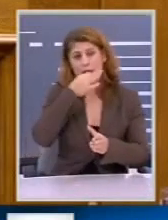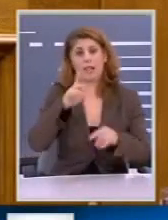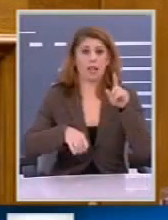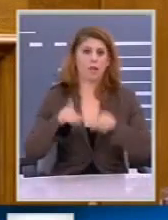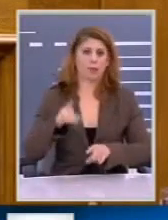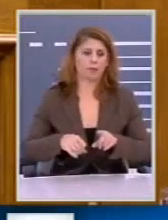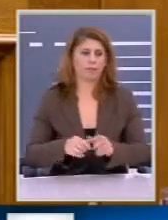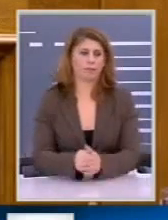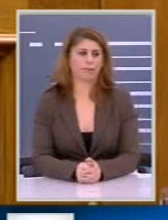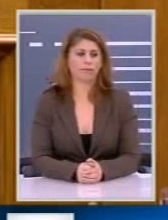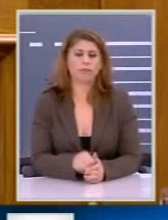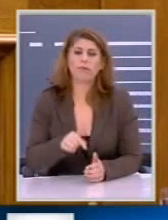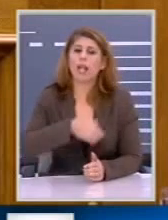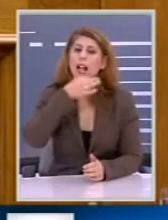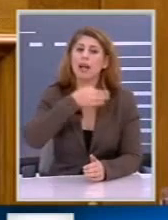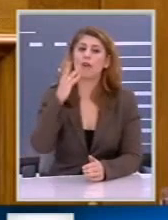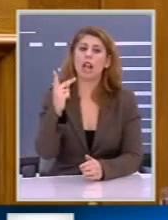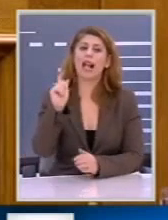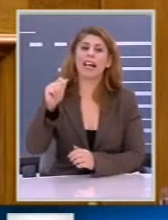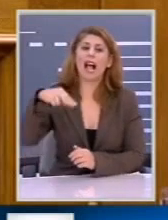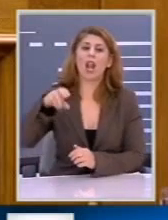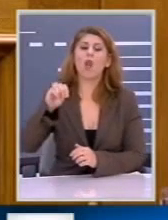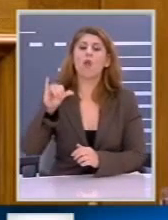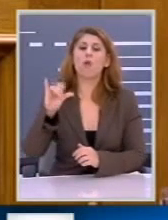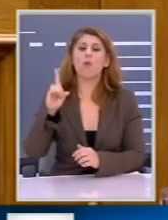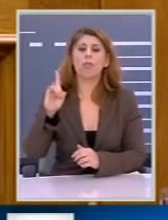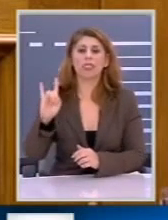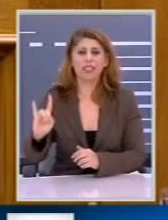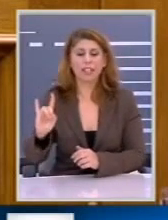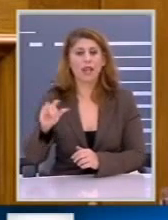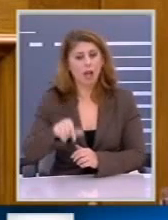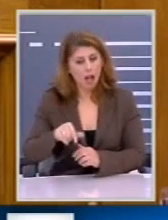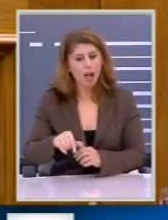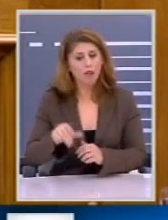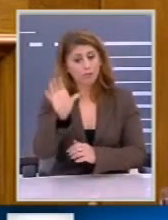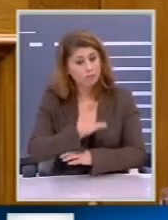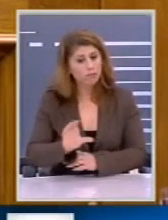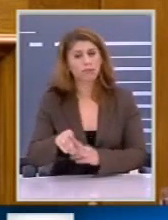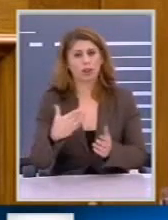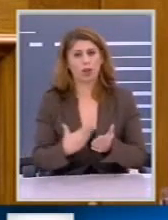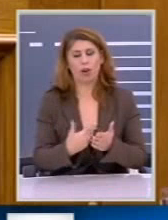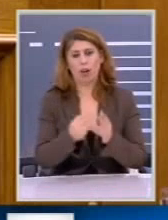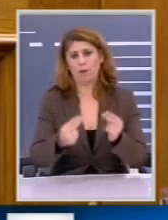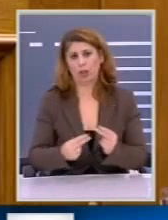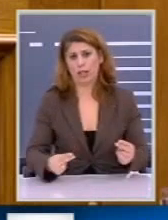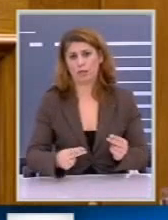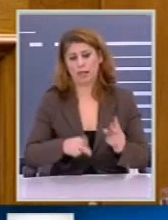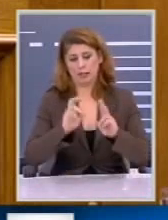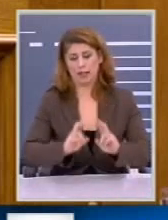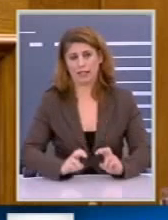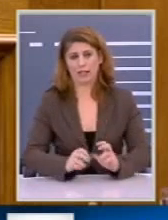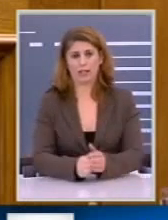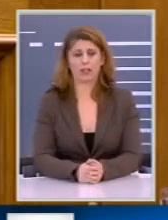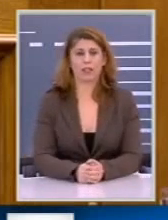πορισματική αναφορά καλούδι, η ανάσυρση της οποίας ζητείται με το πόρισμα. Εκείνων που ενορχίστρωσαν και εκτέλεσαν